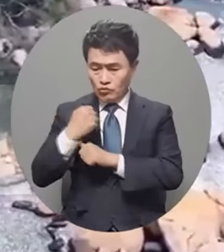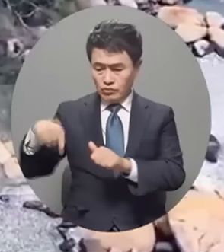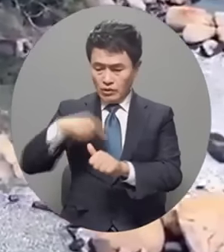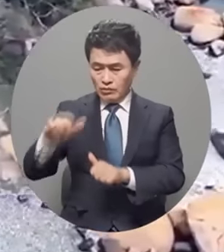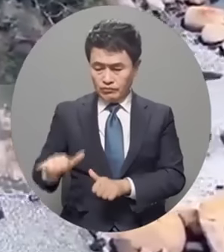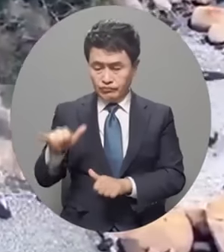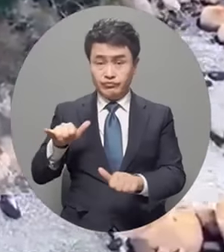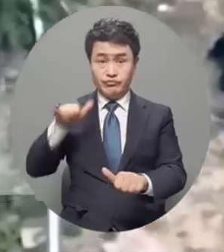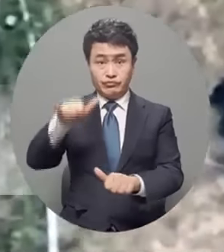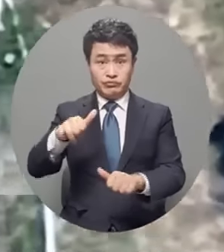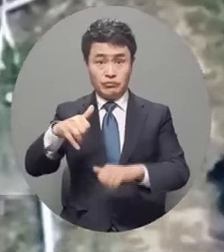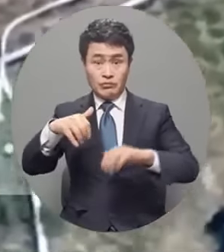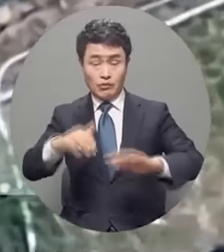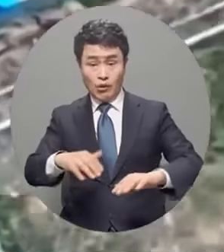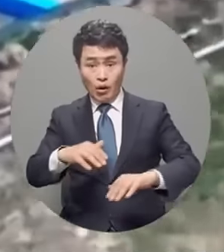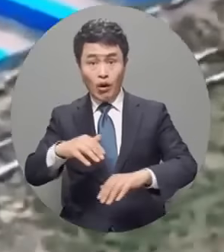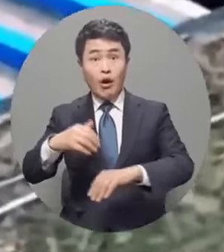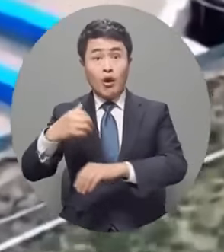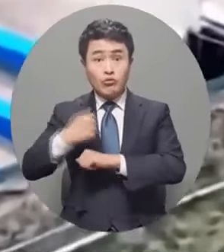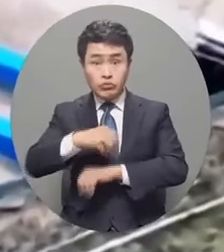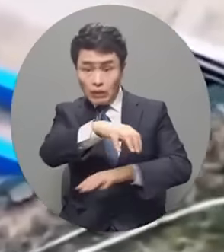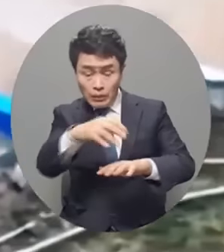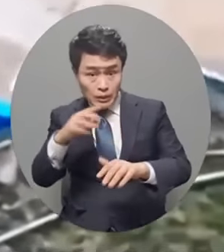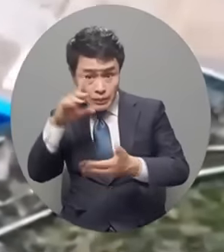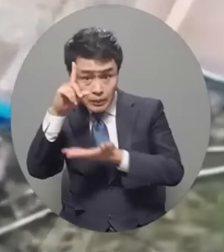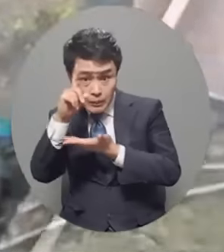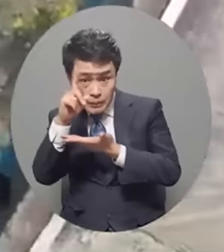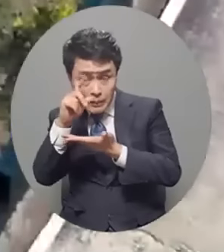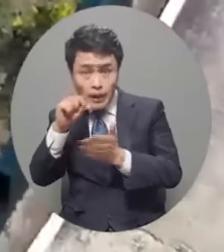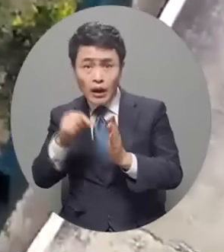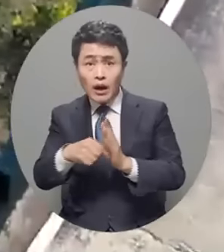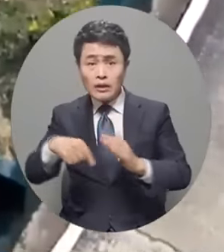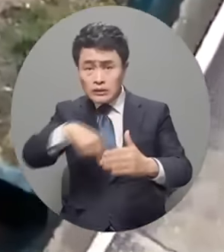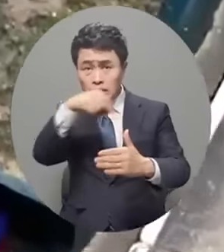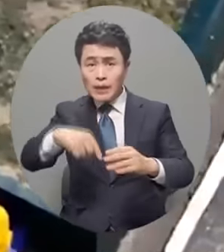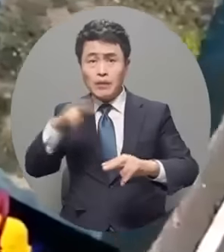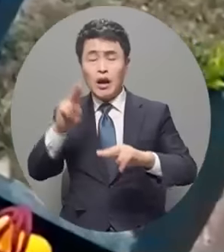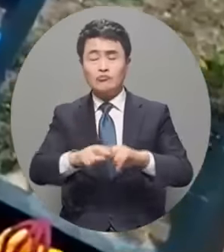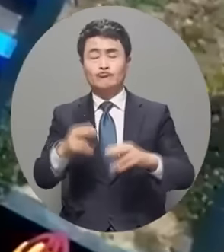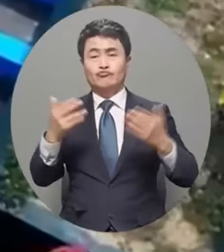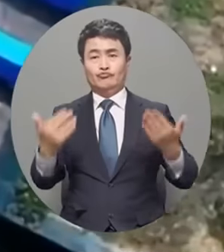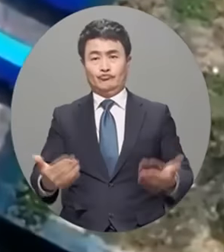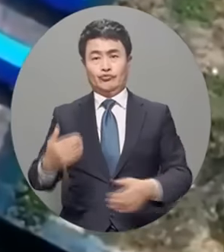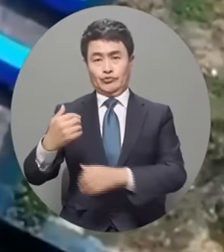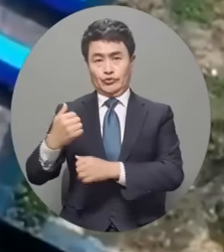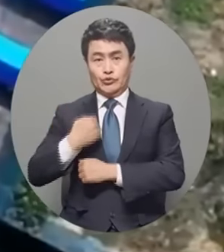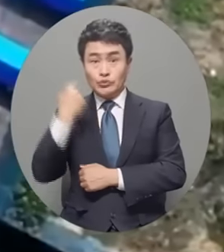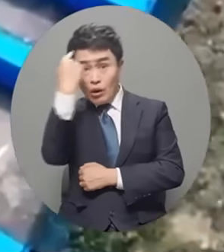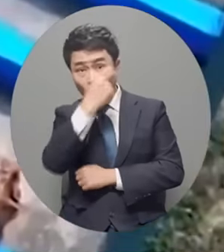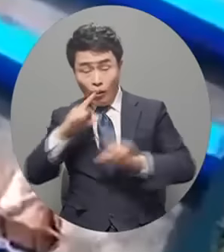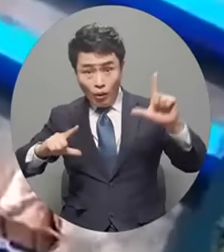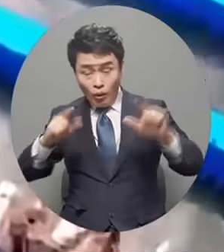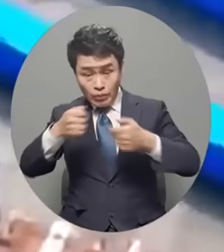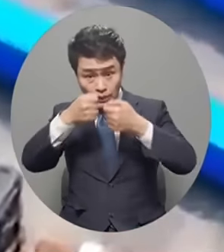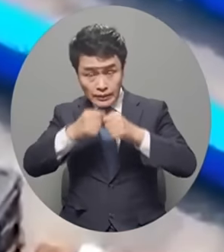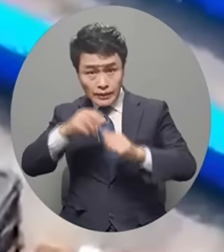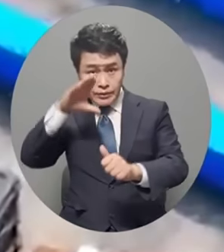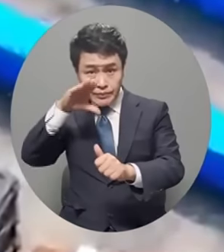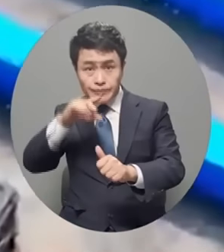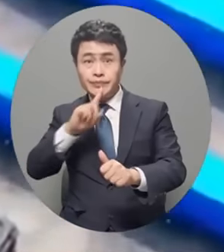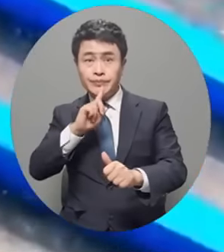군 장비와 초소를 찍었습니다. 이 영상에는 부대 내부에 앉아서 쉬고 있던 군인들의 얼굴까지 자세하게